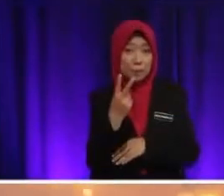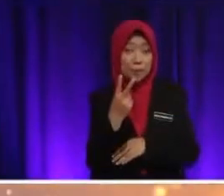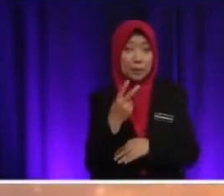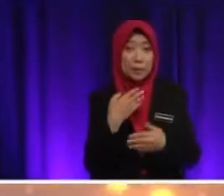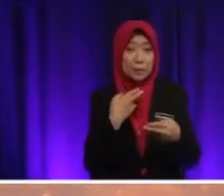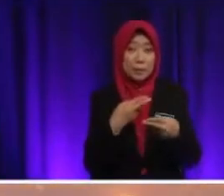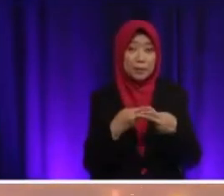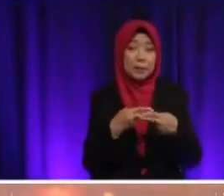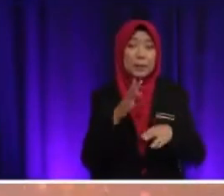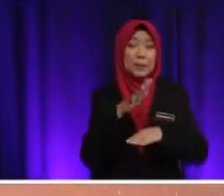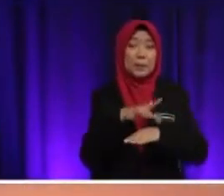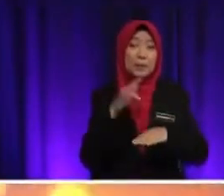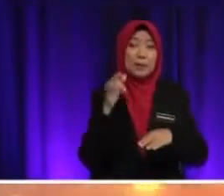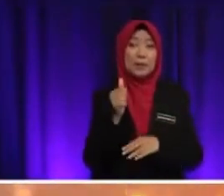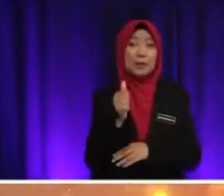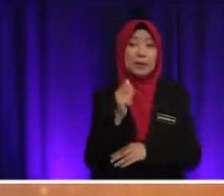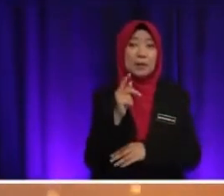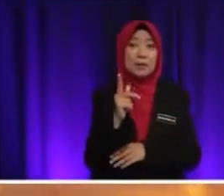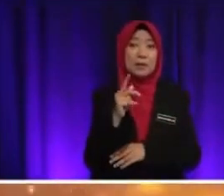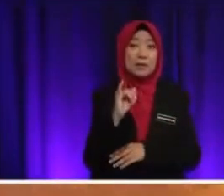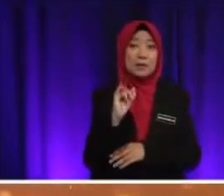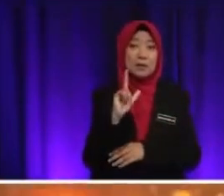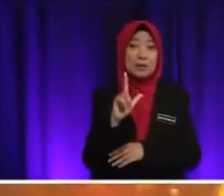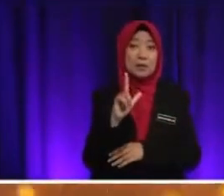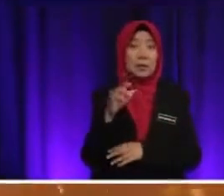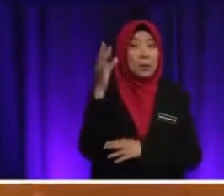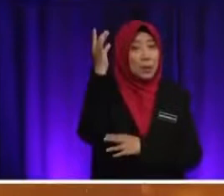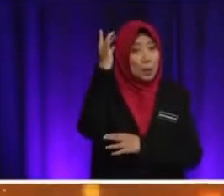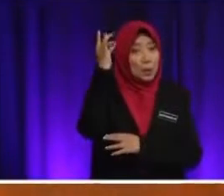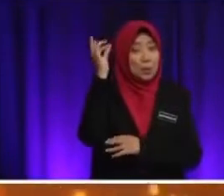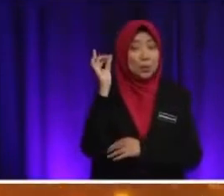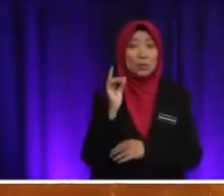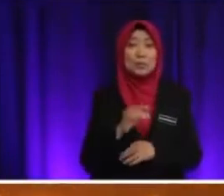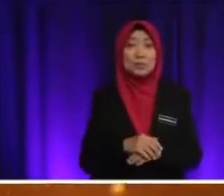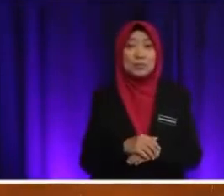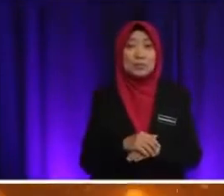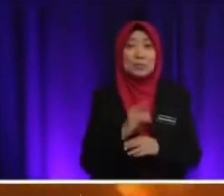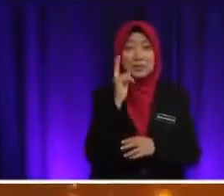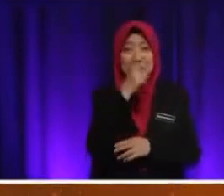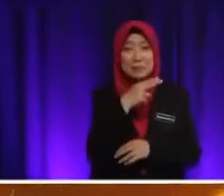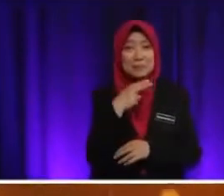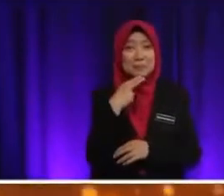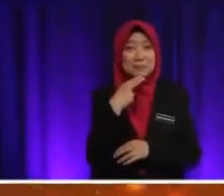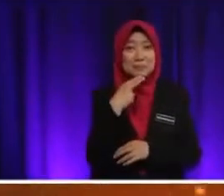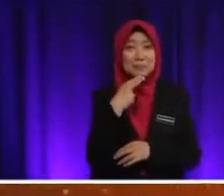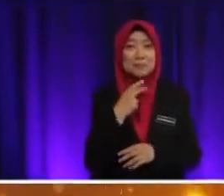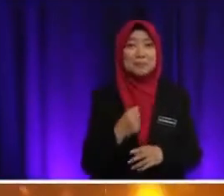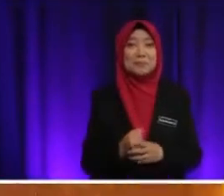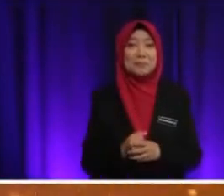ialah Akil, yang rambutnya tersikat rapi, lambai sikit, Akil. Dan